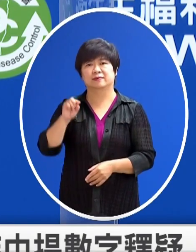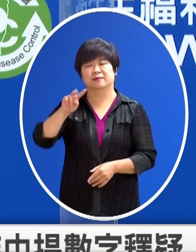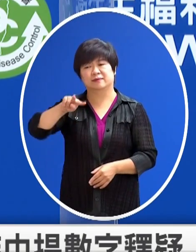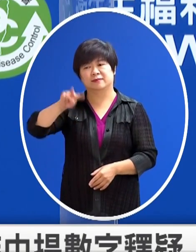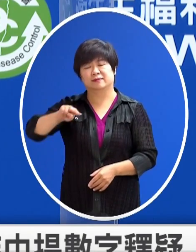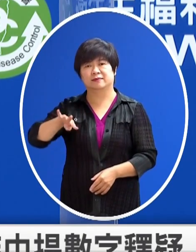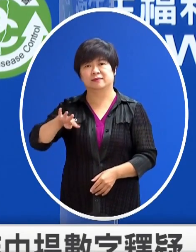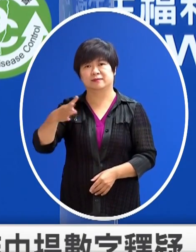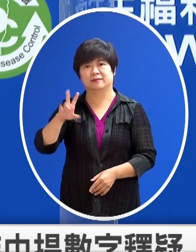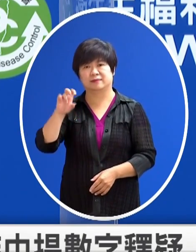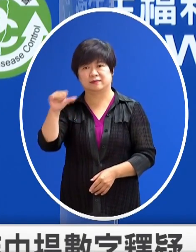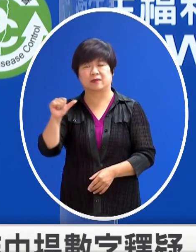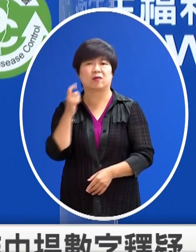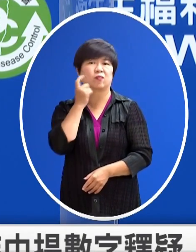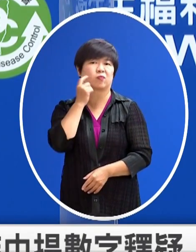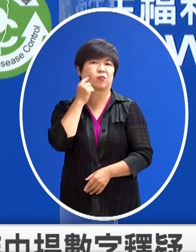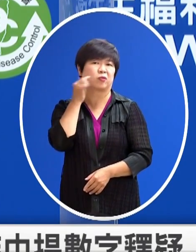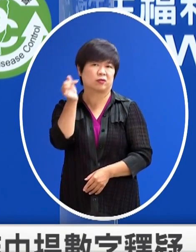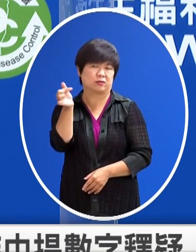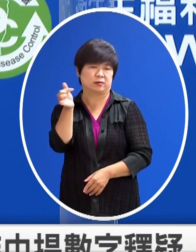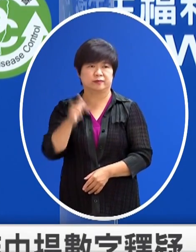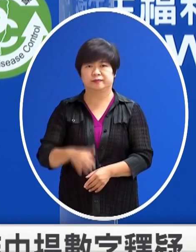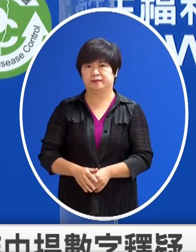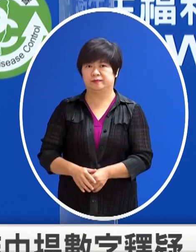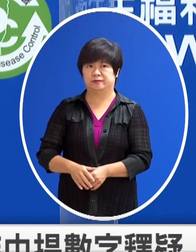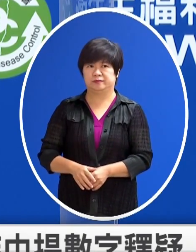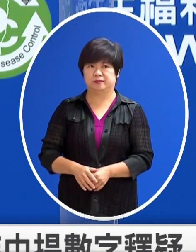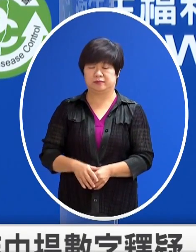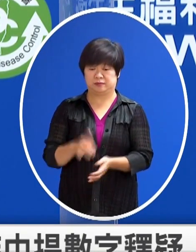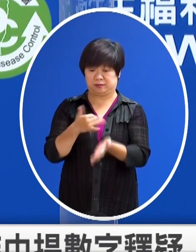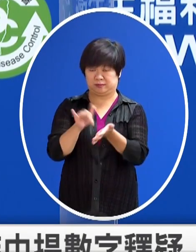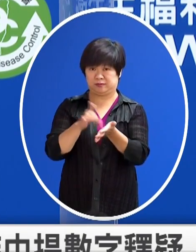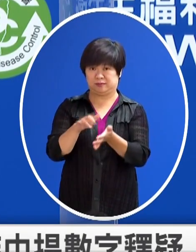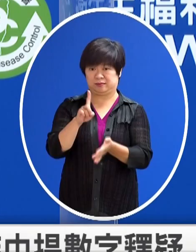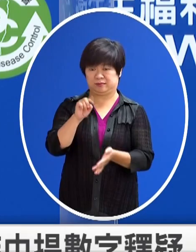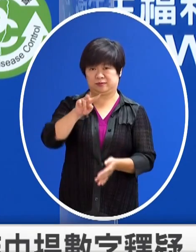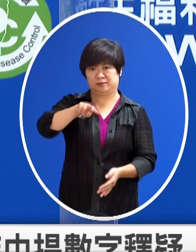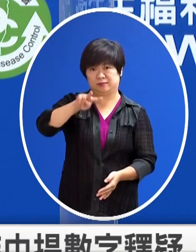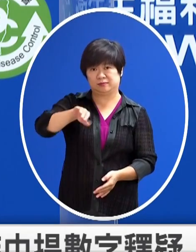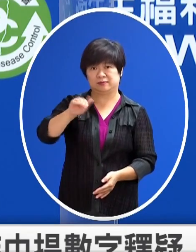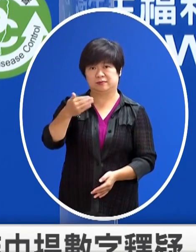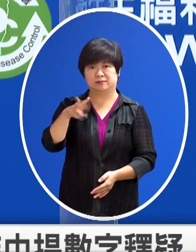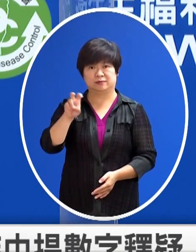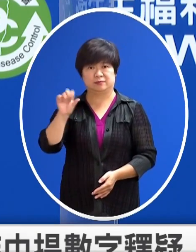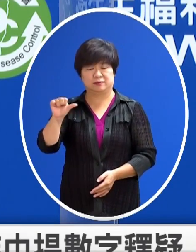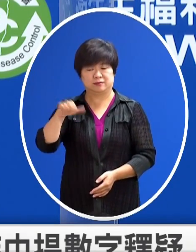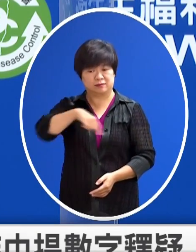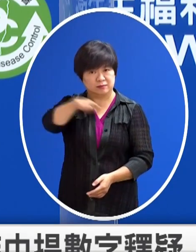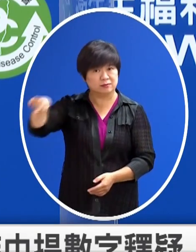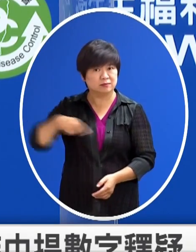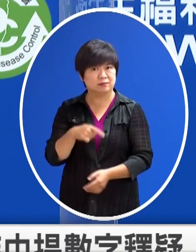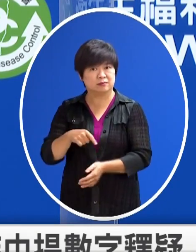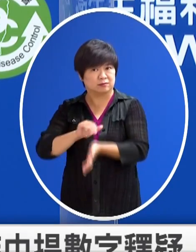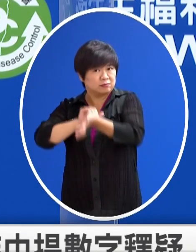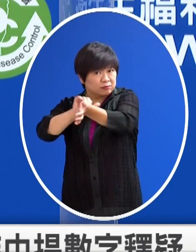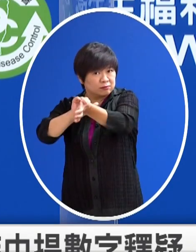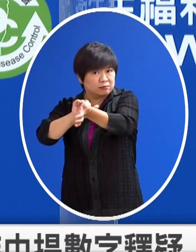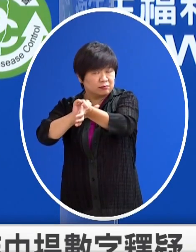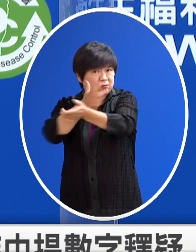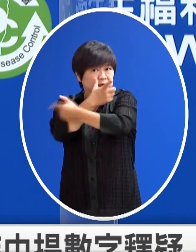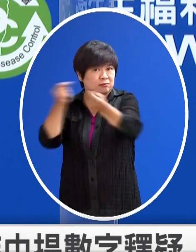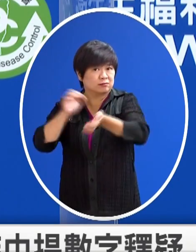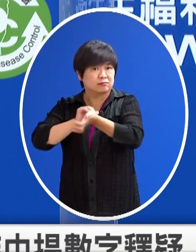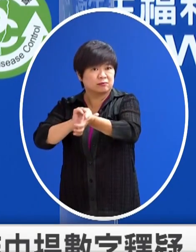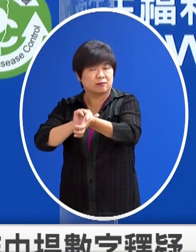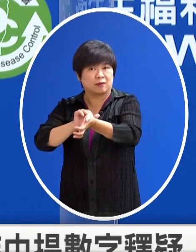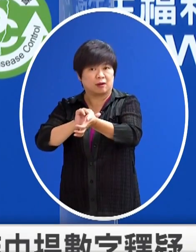12475人是伪阳性。那换句话说，这12925人是不是都应该要送到医院去？我们